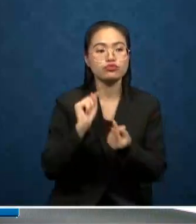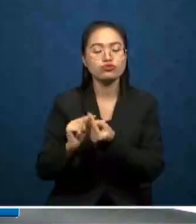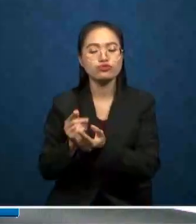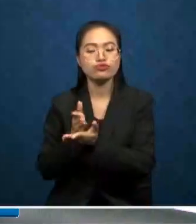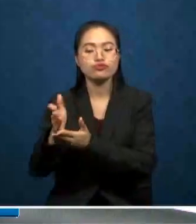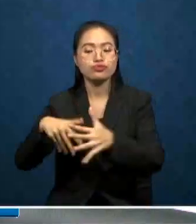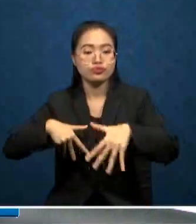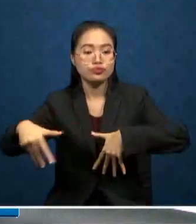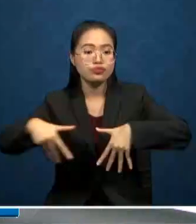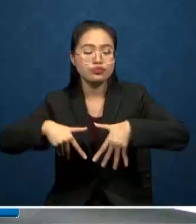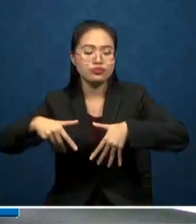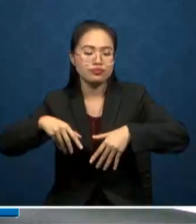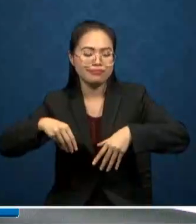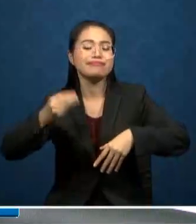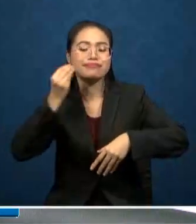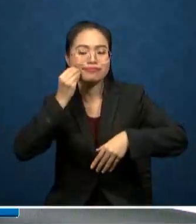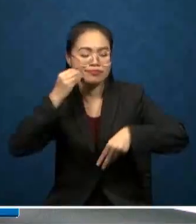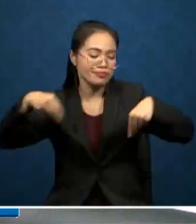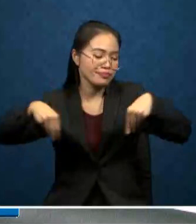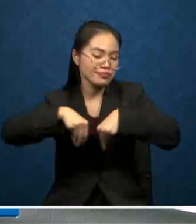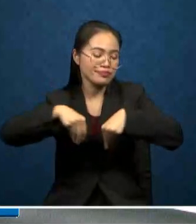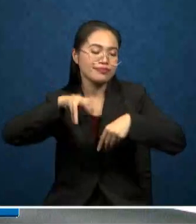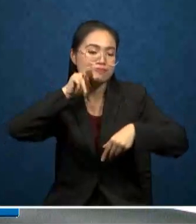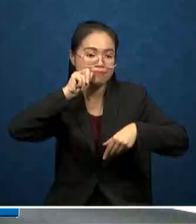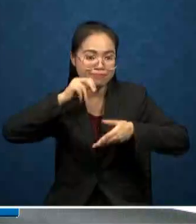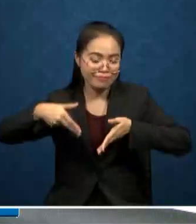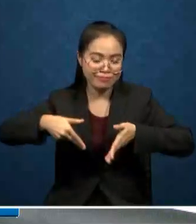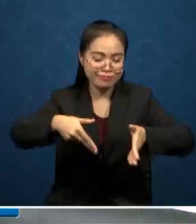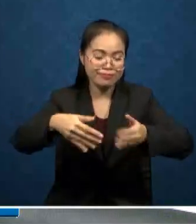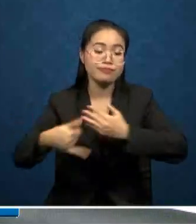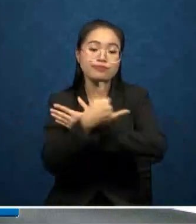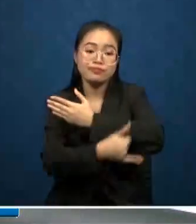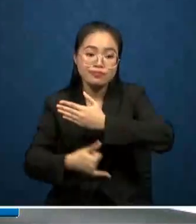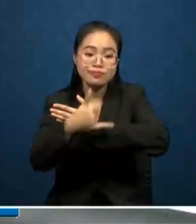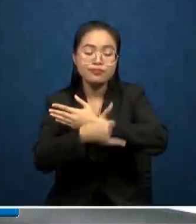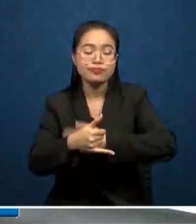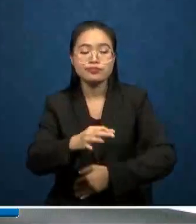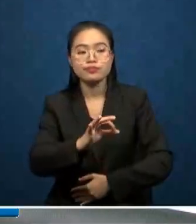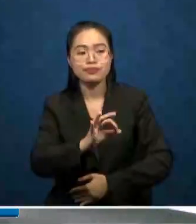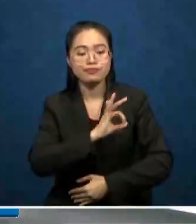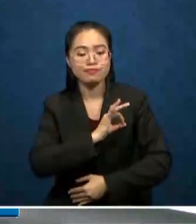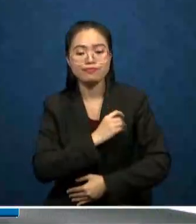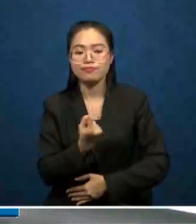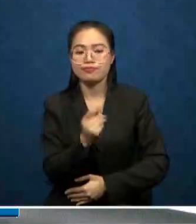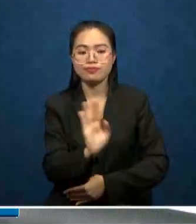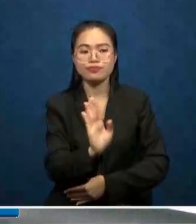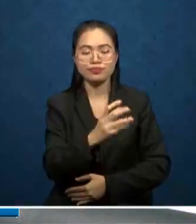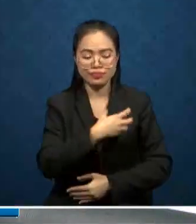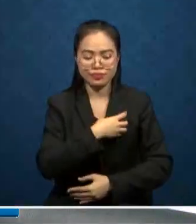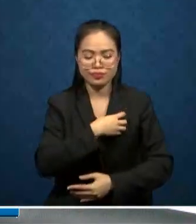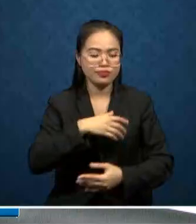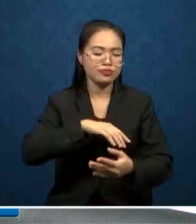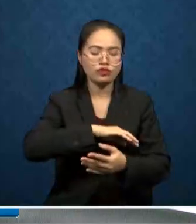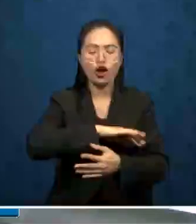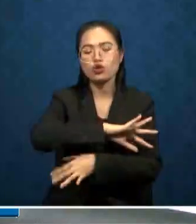ชุมชนที่อยู่ริมแม่น้ำโขงทุกประเทศมิใช่เพียงแค่สมาชิกของอ่าแม่ขงริเวอร์คอมมิชั่น